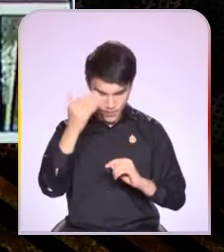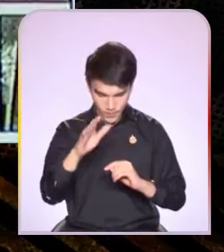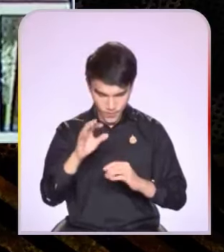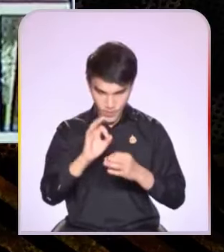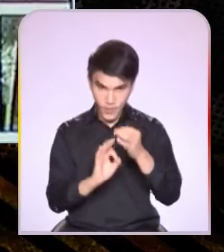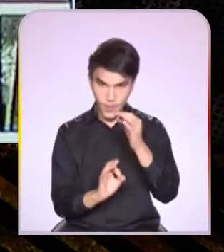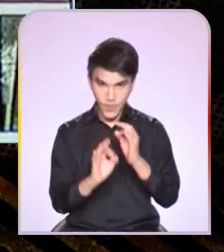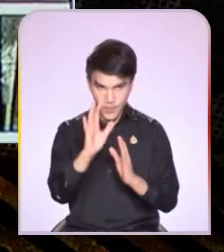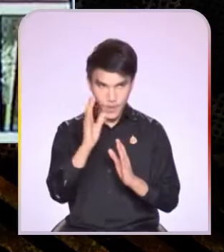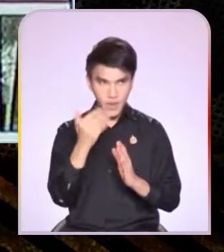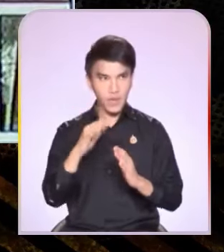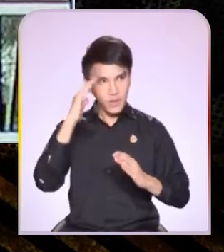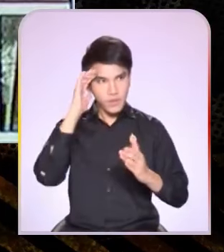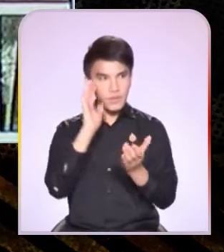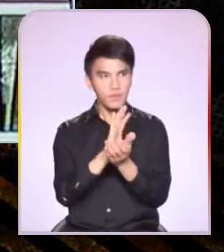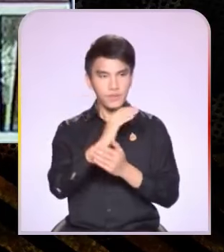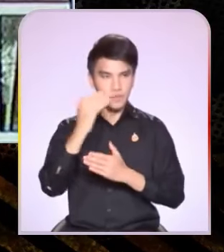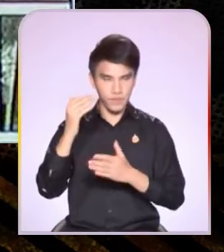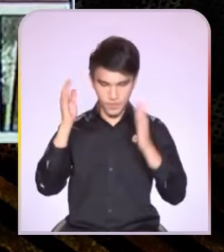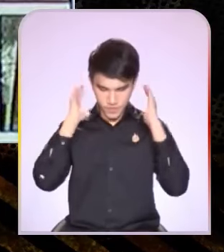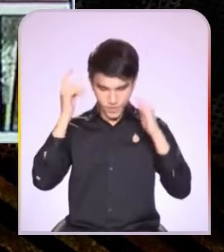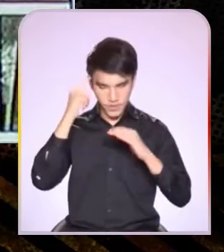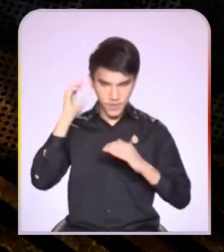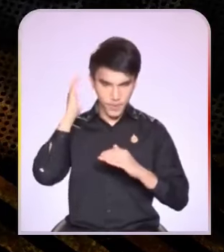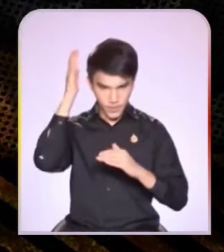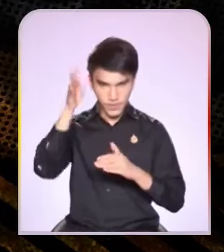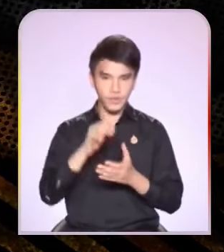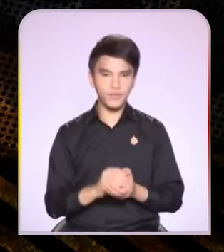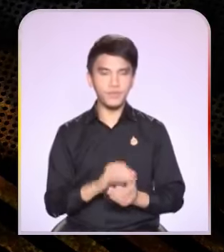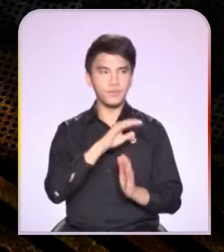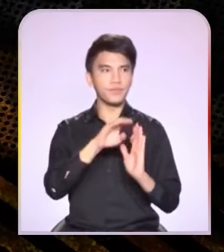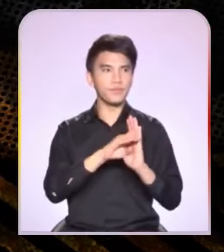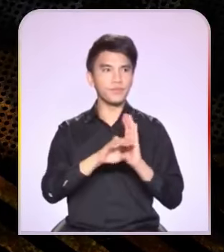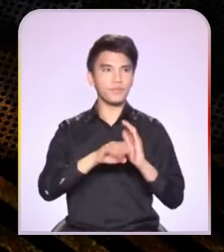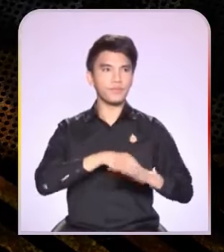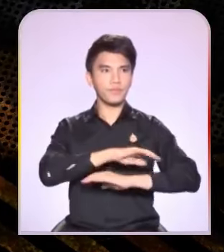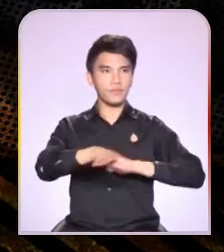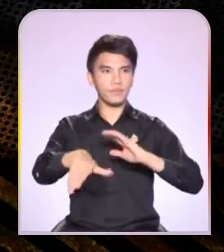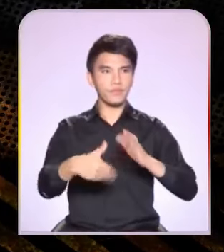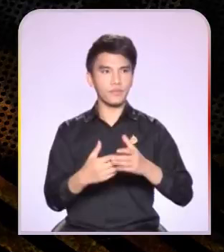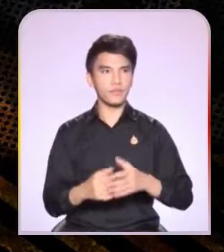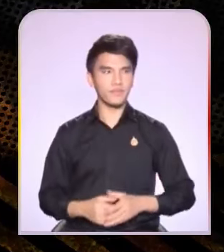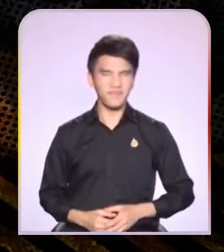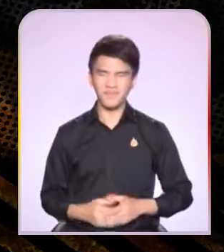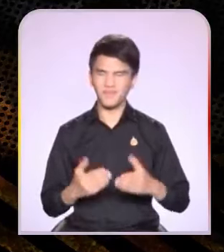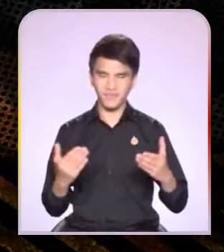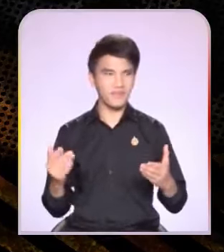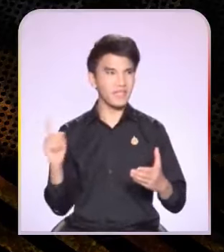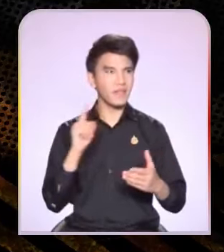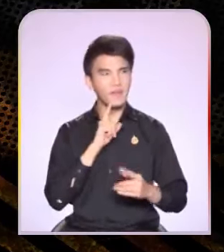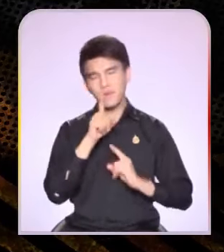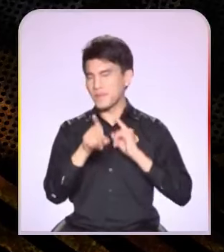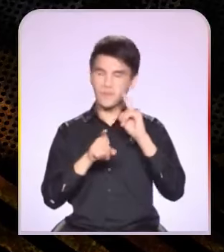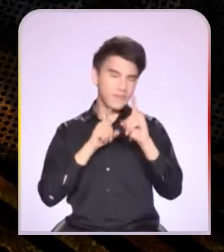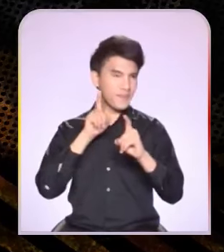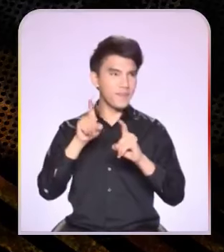เหตุเพลิงไหม้และสำนักงานตำรวจแห่งชาติจะมีการแถลงให้ทราบต่อไปค่ะ ข้อมูลต่างๆที่เราได้รับมาคุณผู้ชมคะหลายคนมีคำถามต่อเนื่องเล